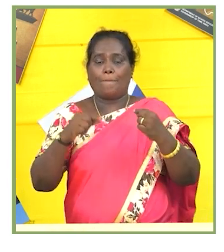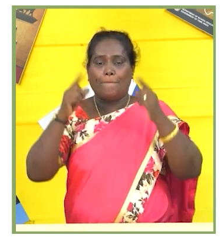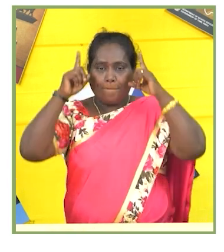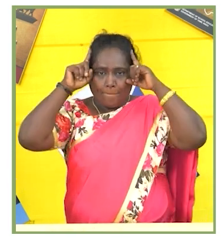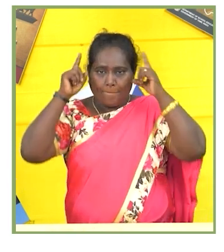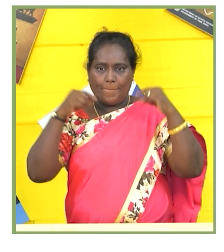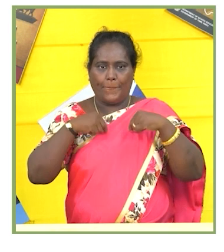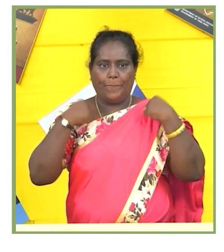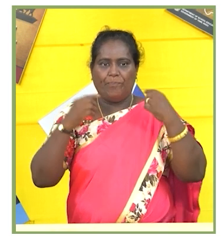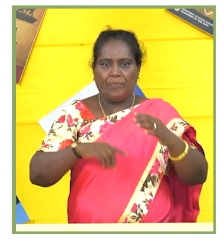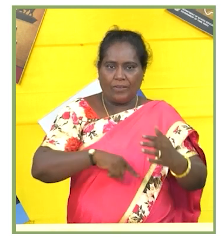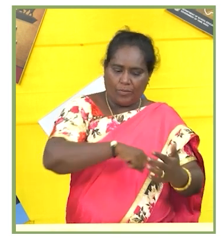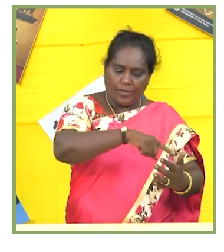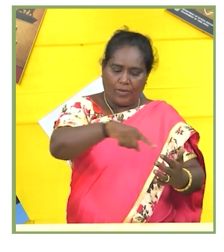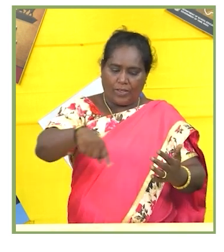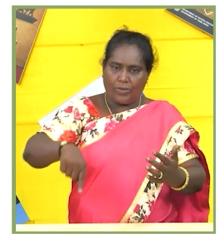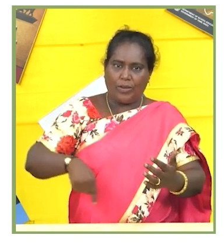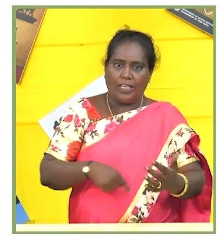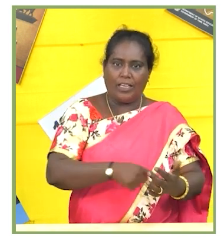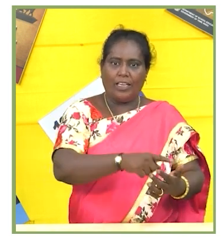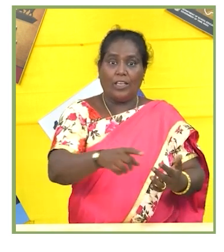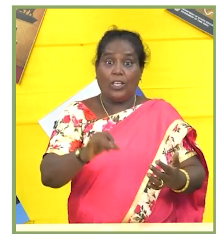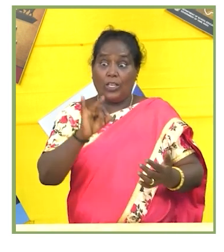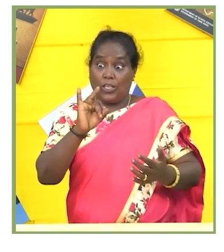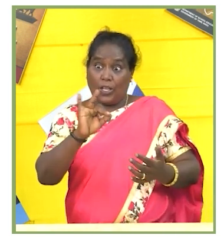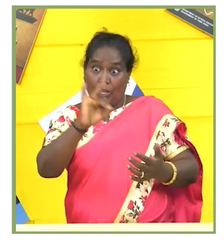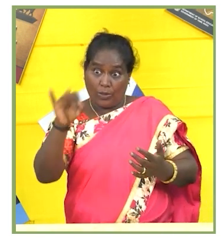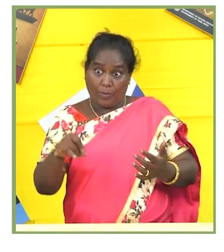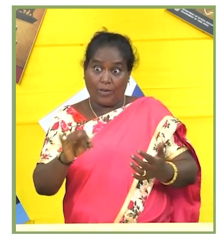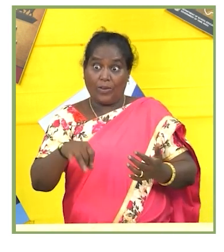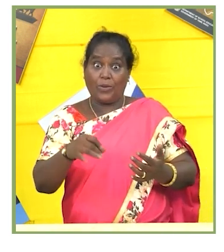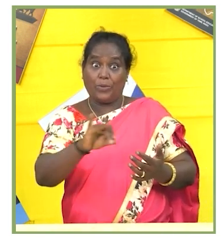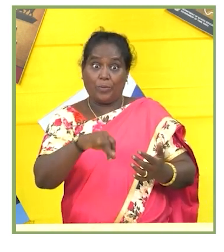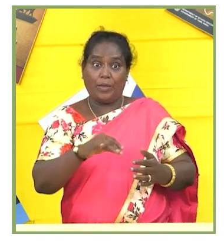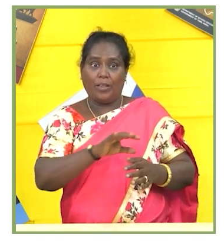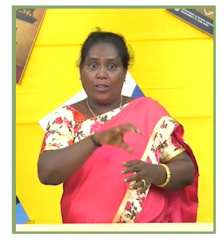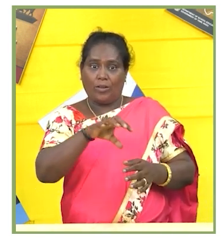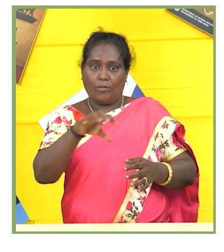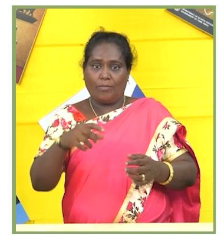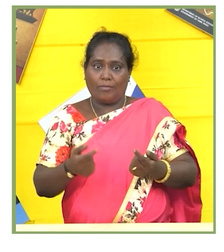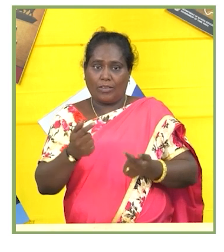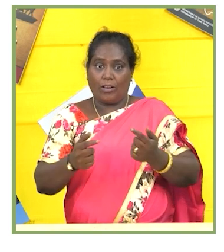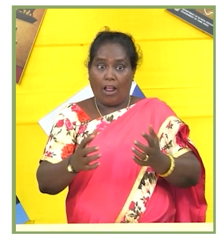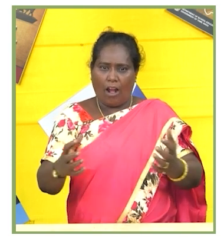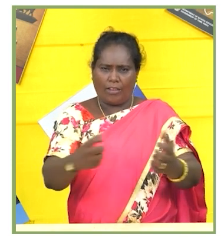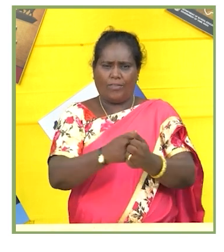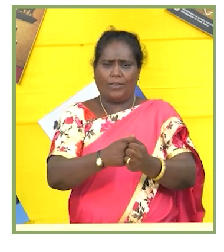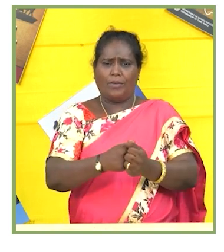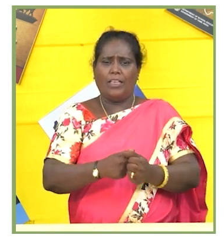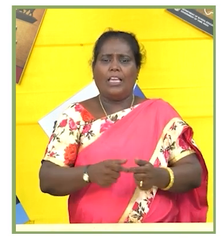என்று பொருள்படும். காளையை கயிற்றில் கட்டி குறிப்பிட்ட வட்டத்துக்குள்ளேயே 7 பேர்